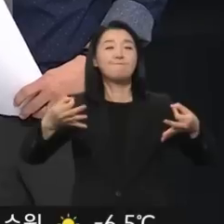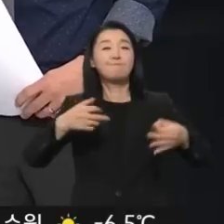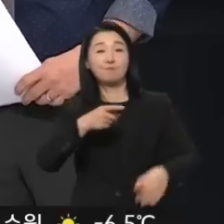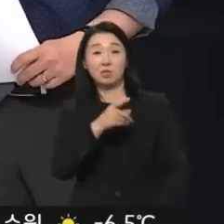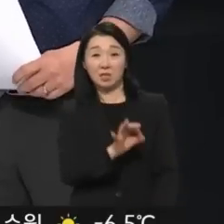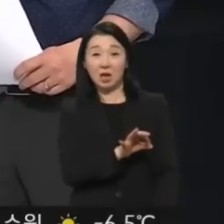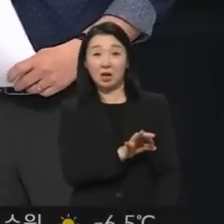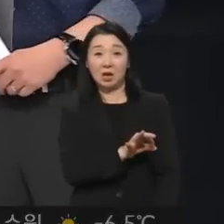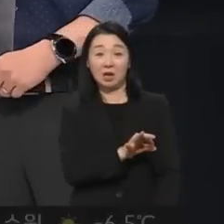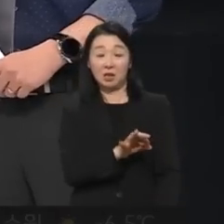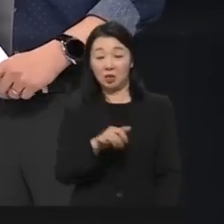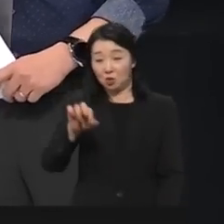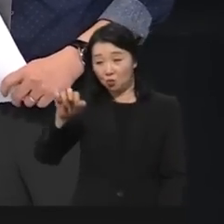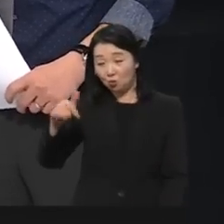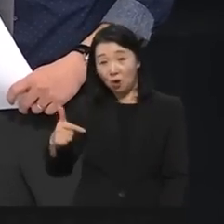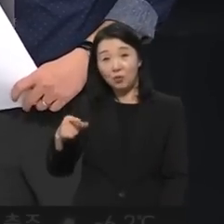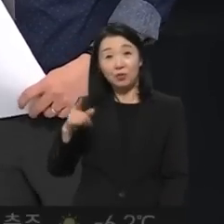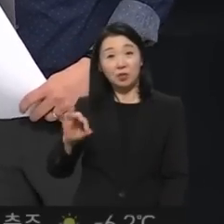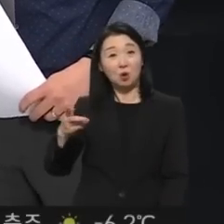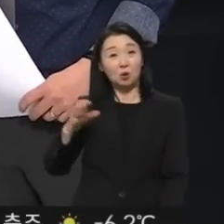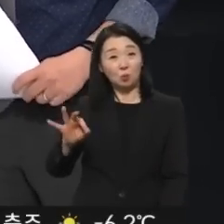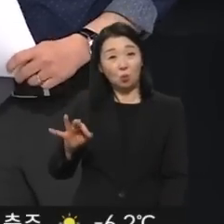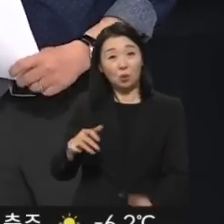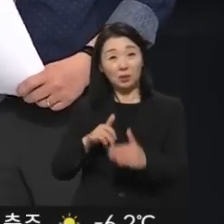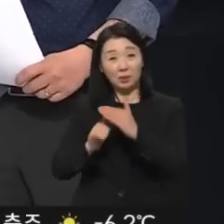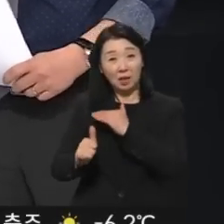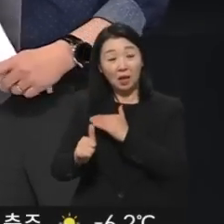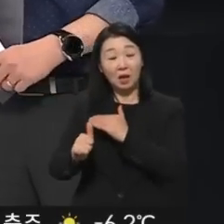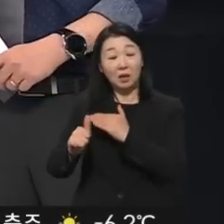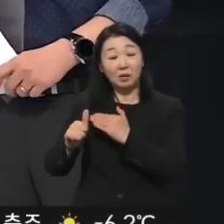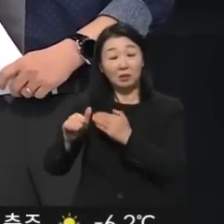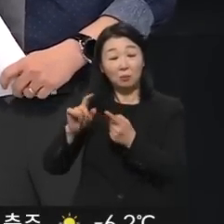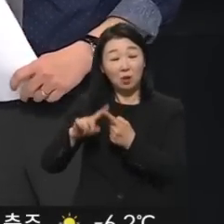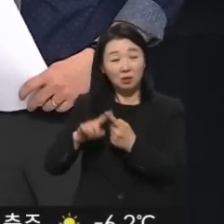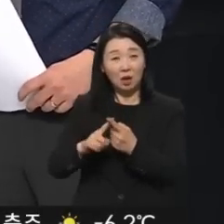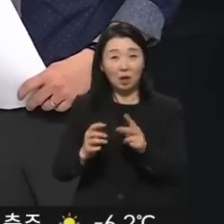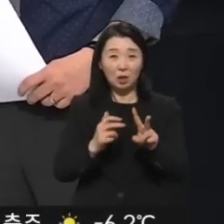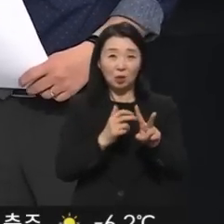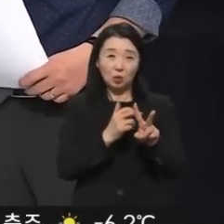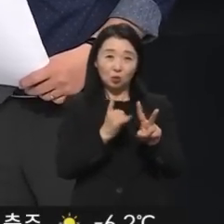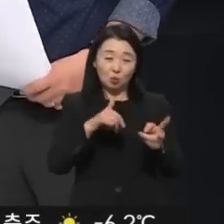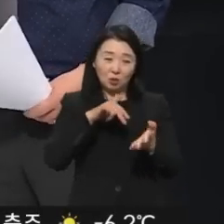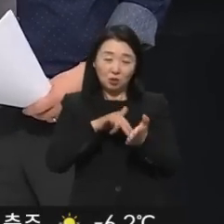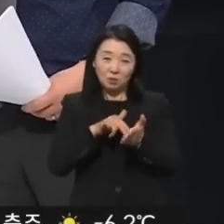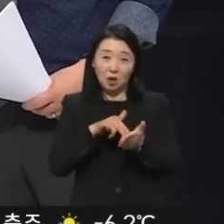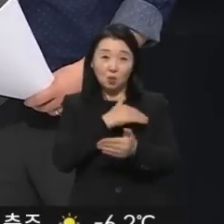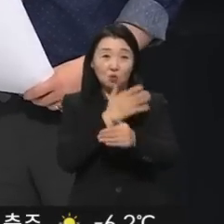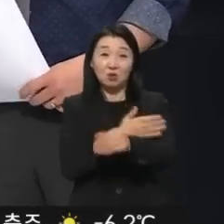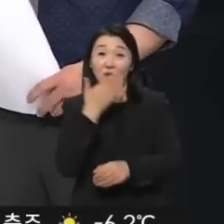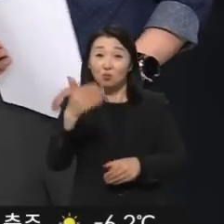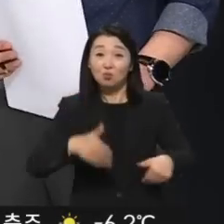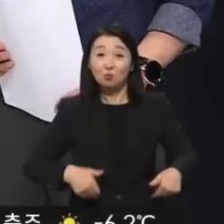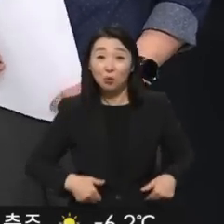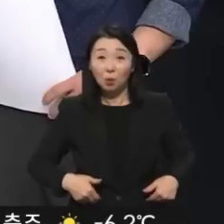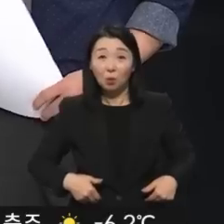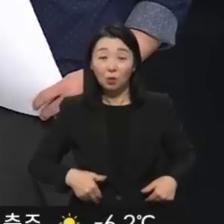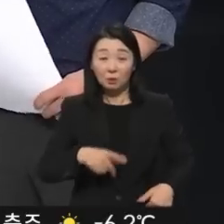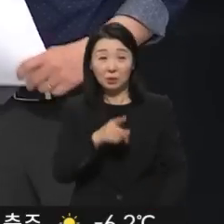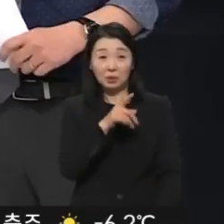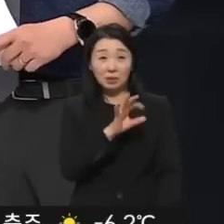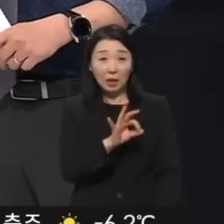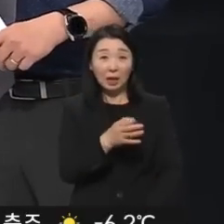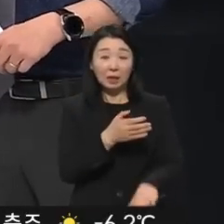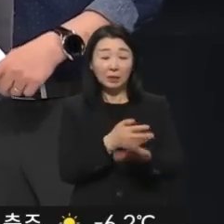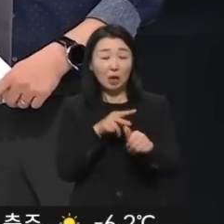의원. 권성동 당대표 체제에선 2인자 자리도 권 의원에게 내줘야 합니다. 그렇다고 장 의원이